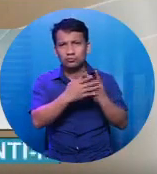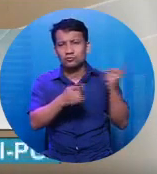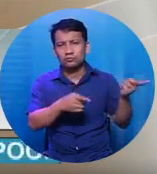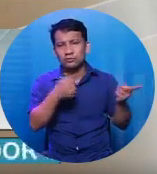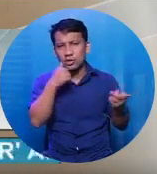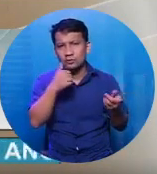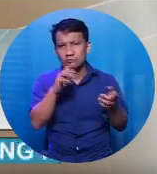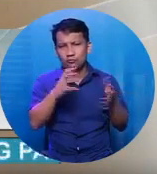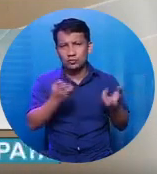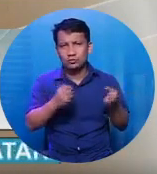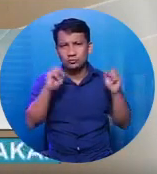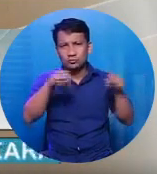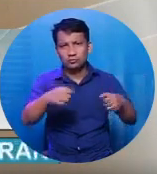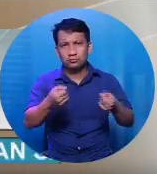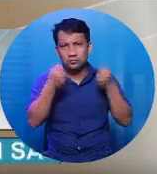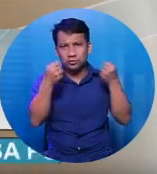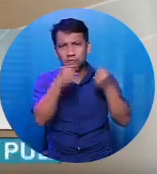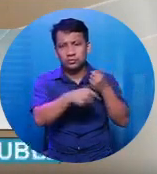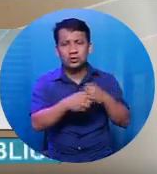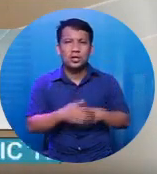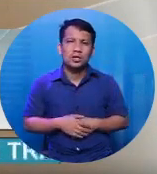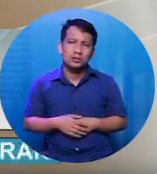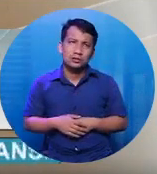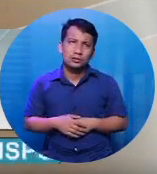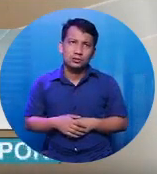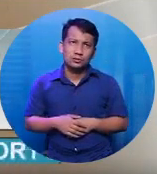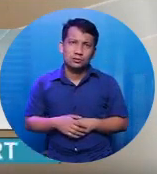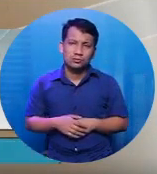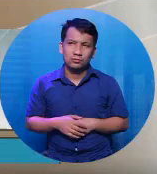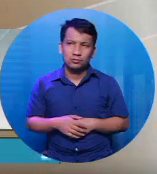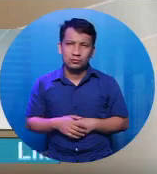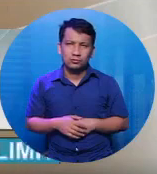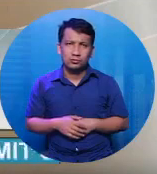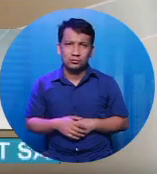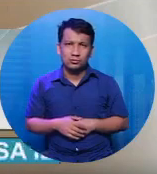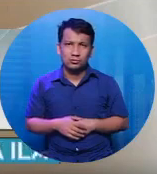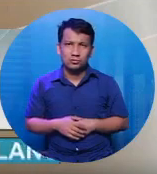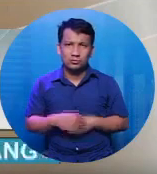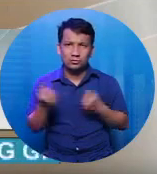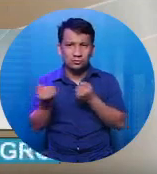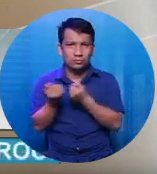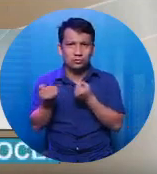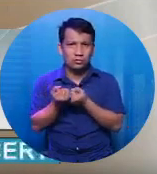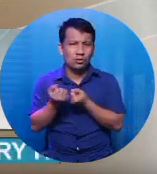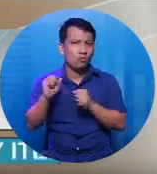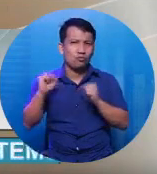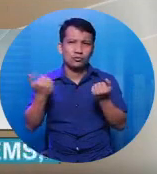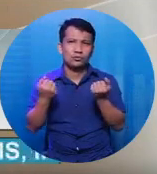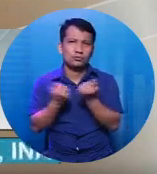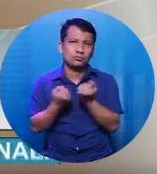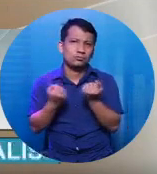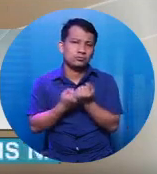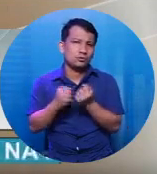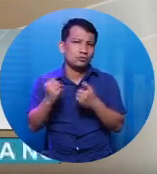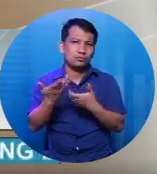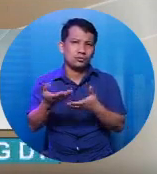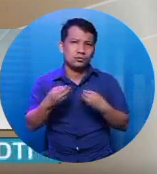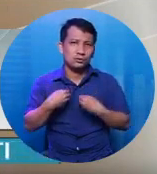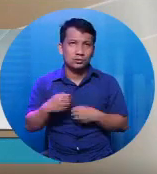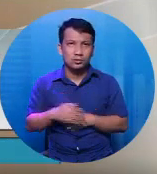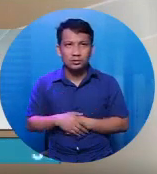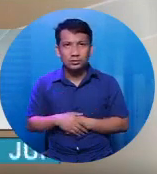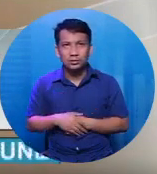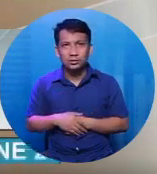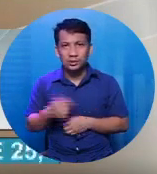sir. Makulong? Ibig sabihin kasuat. Okay, yes, sir. Sir, makulong. Kasi nisustento kasi wala, sir. Wala, nako wala po. O nga, ikaw pa